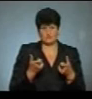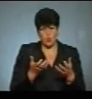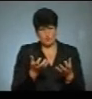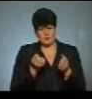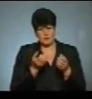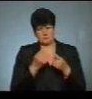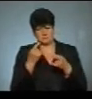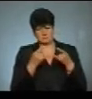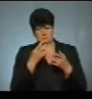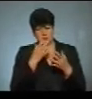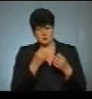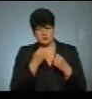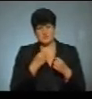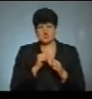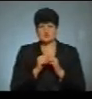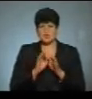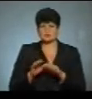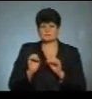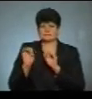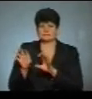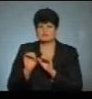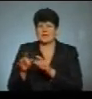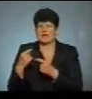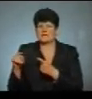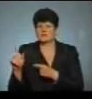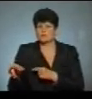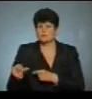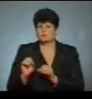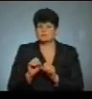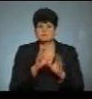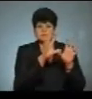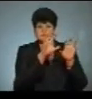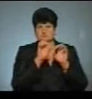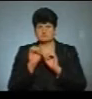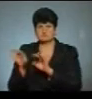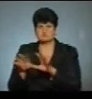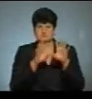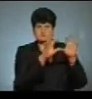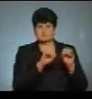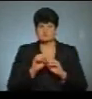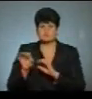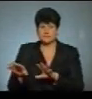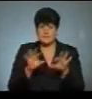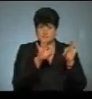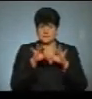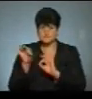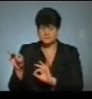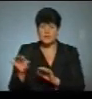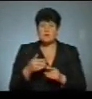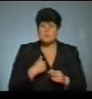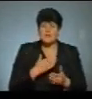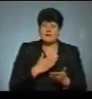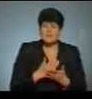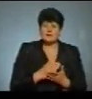ми часто ретранслюємо на інших. Тобто ми є те, яку інформацію ми в